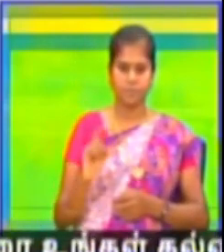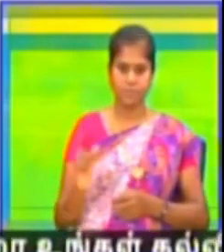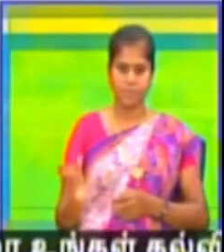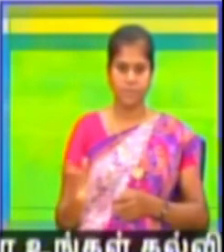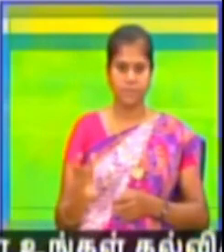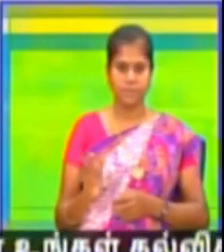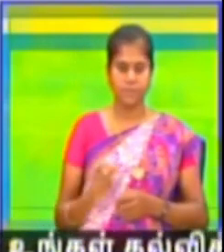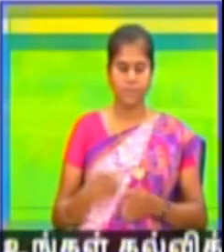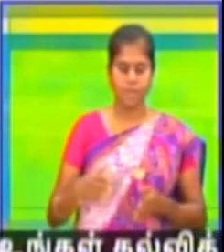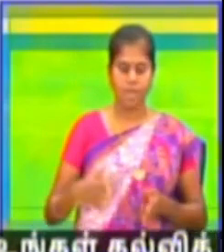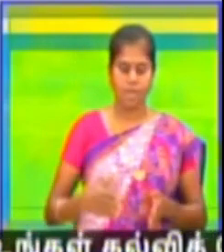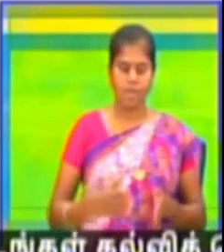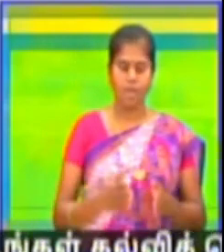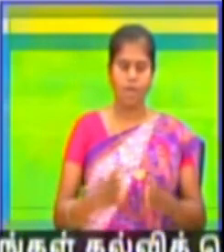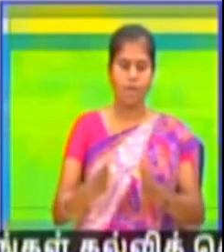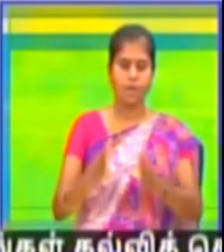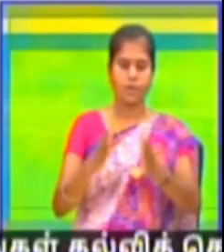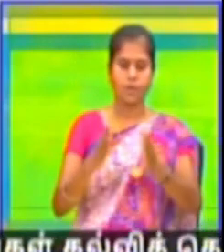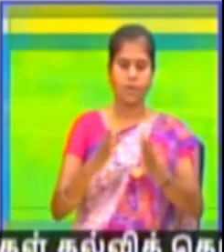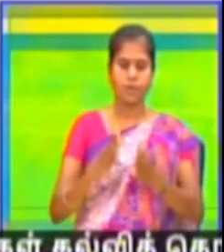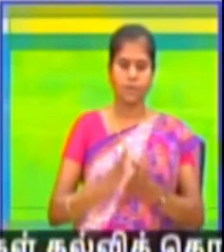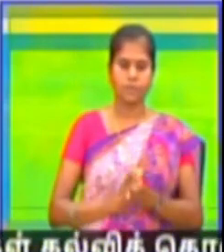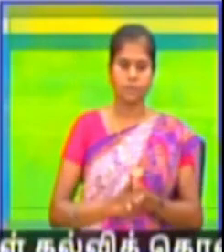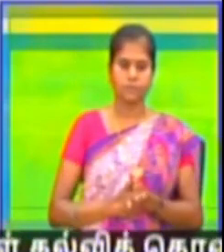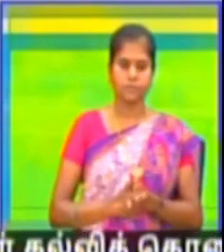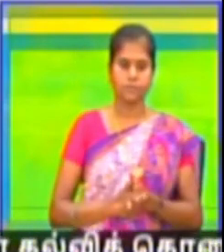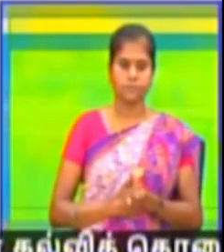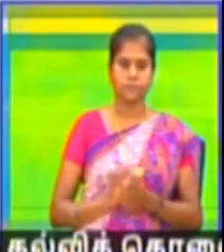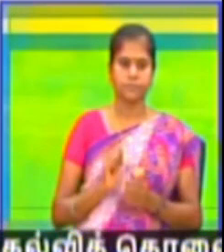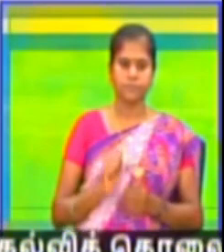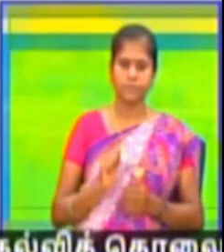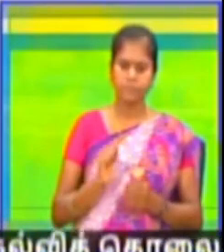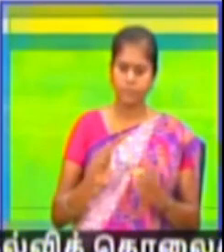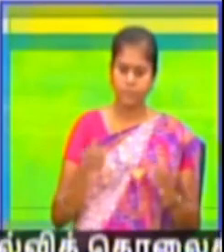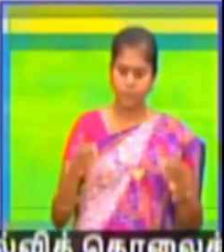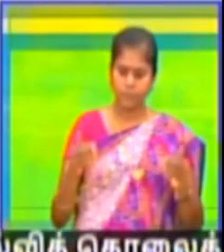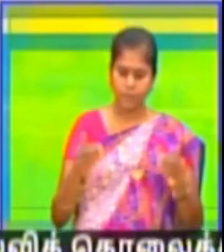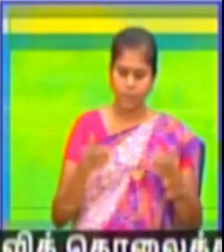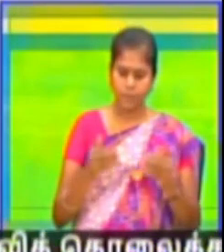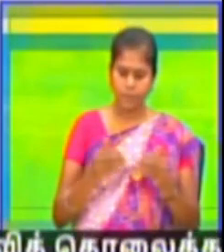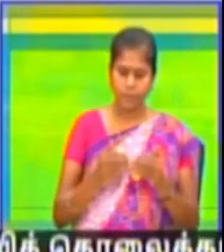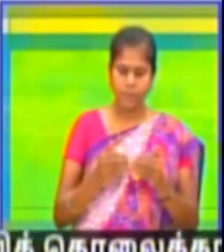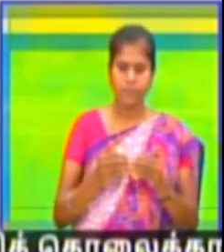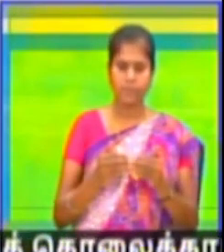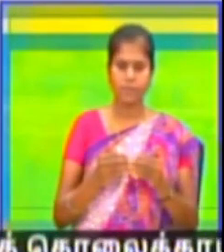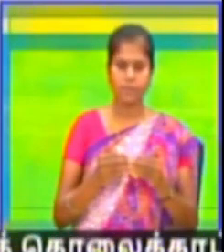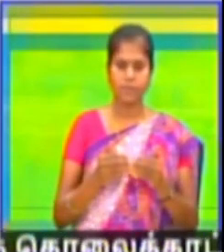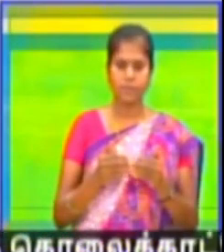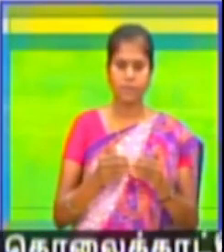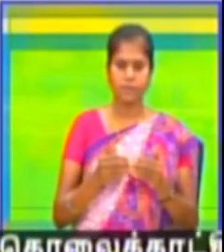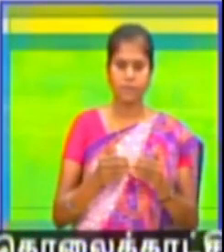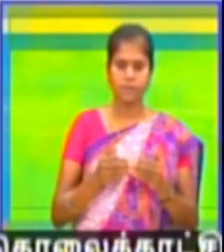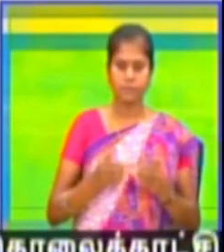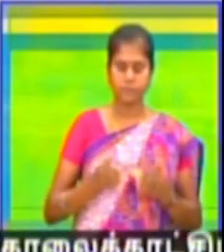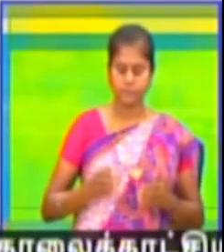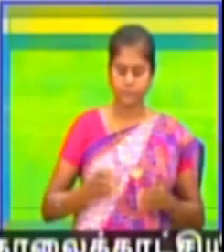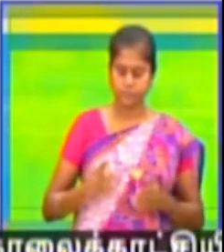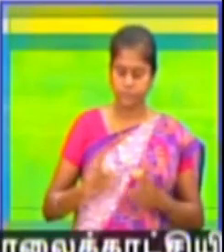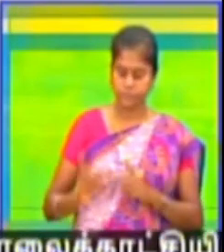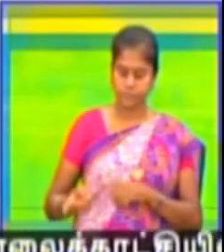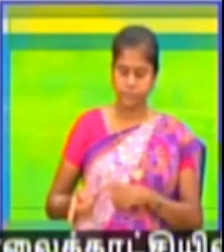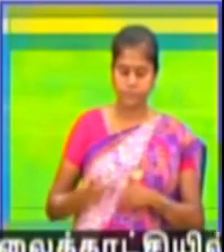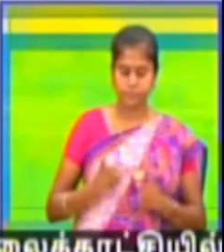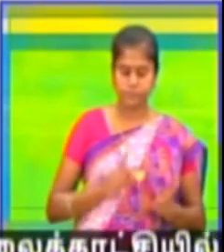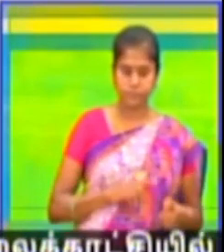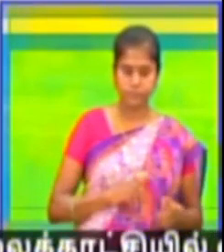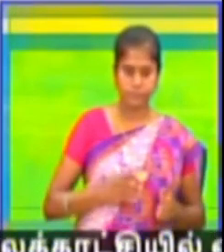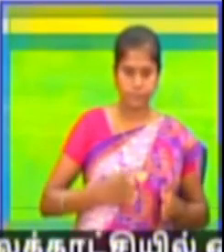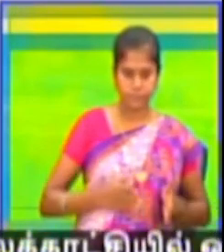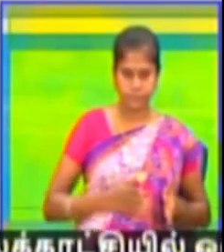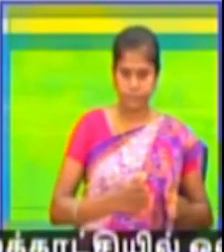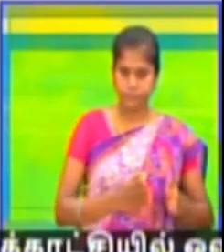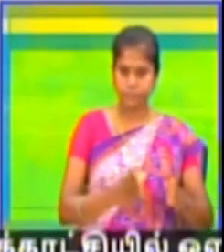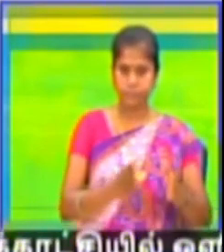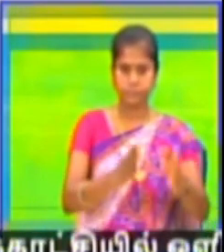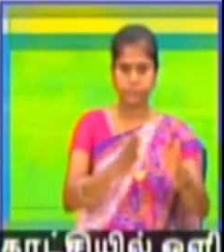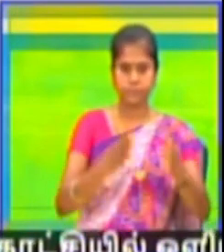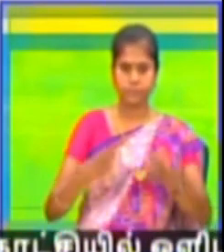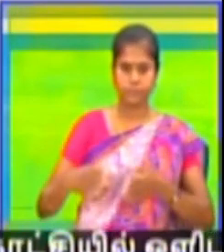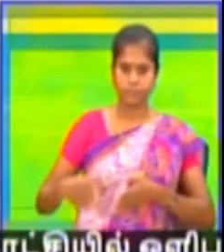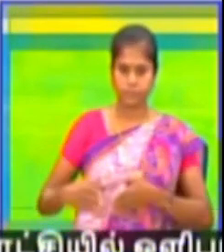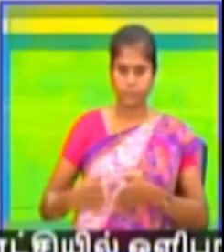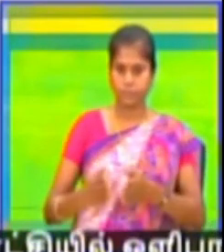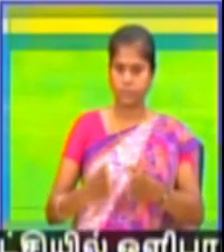இணையுது? நோன்பேனாவிலிருந்து மெக்சிகோ வளைகுடா வரைக்கும் இணைந்து, அதாவது